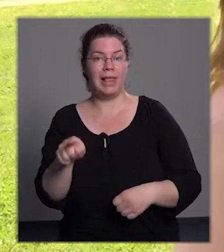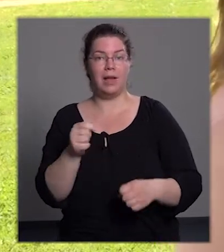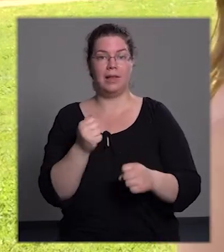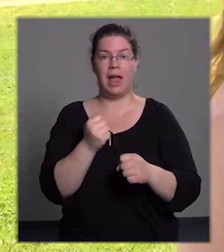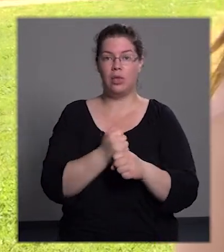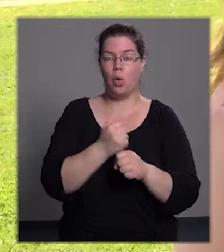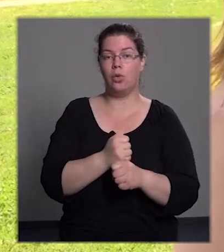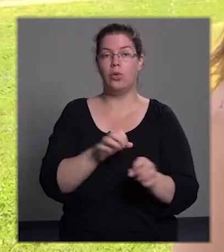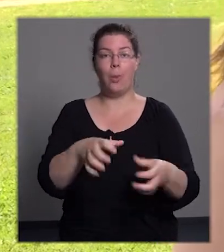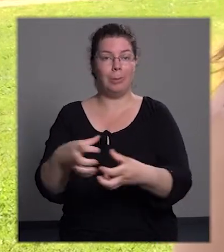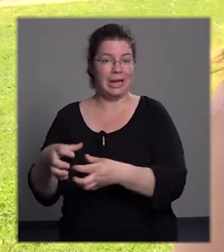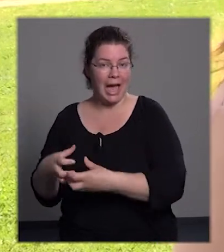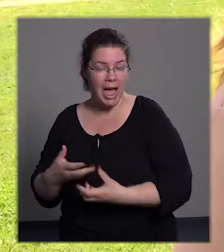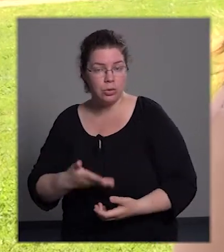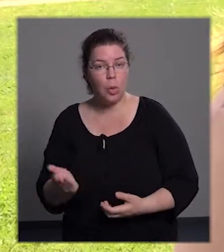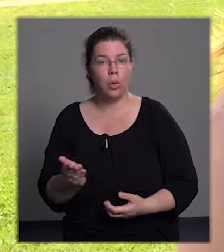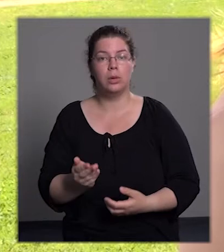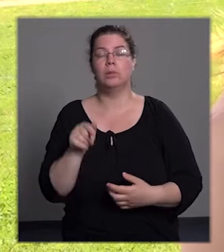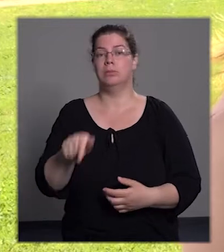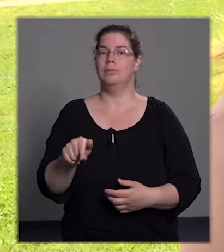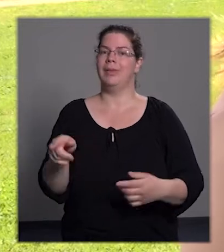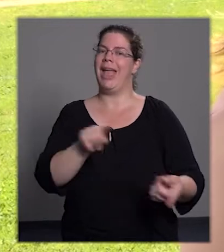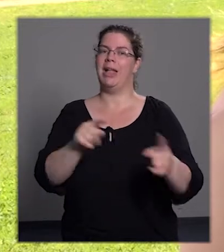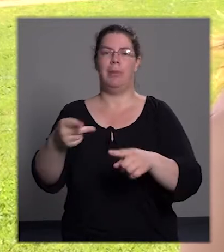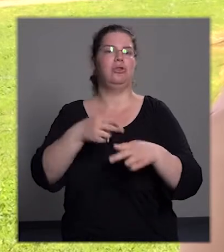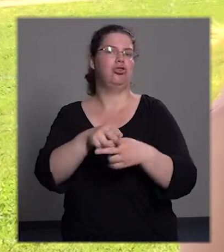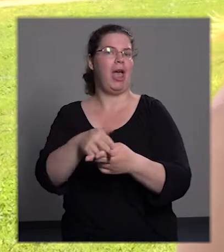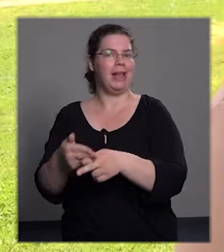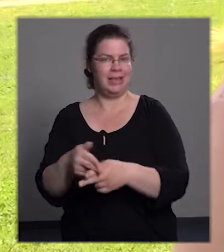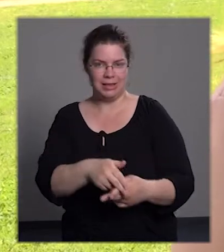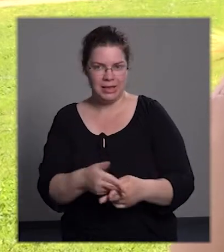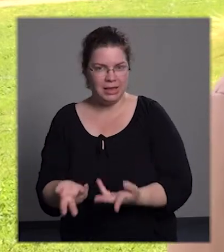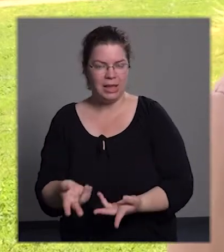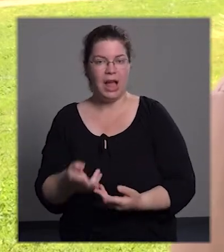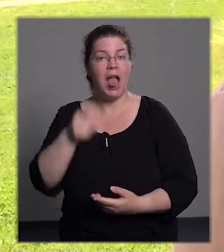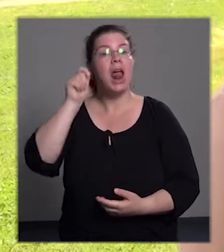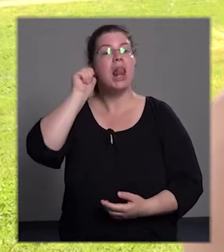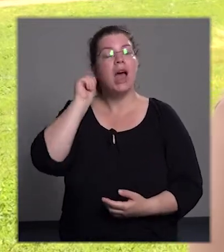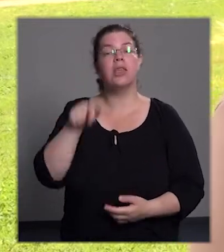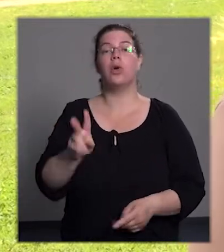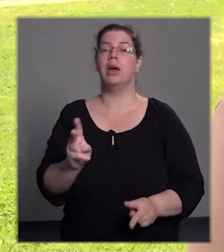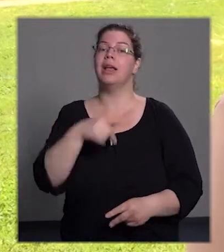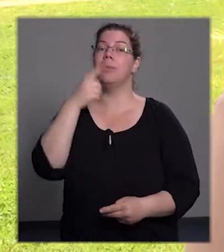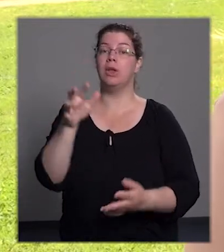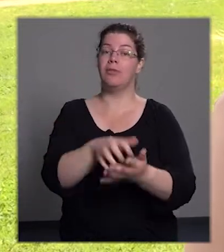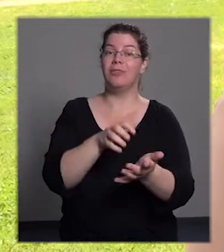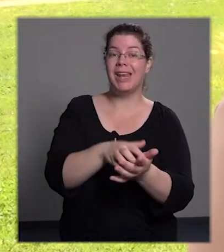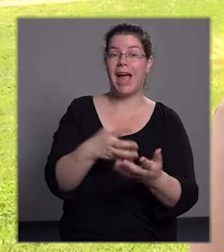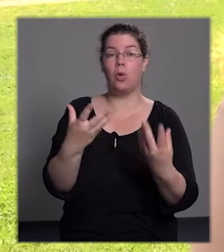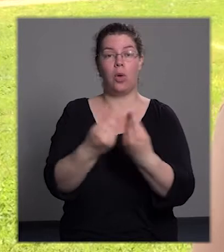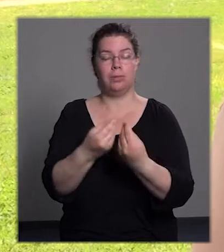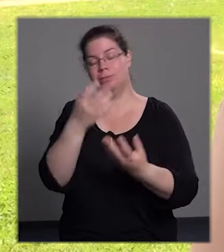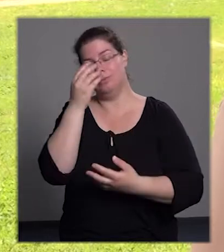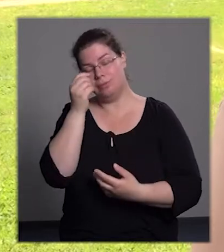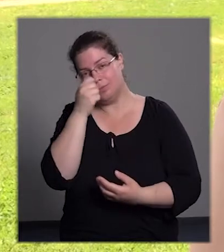brigádok, ott egymás segítik. A lányok, akik a kimondottan a virágágyásokkal, virágokkal